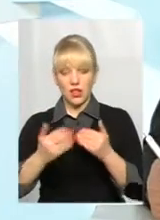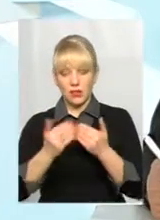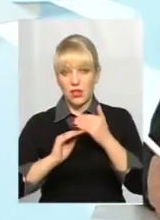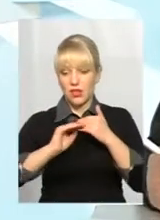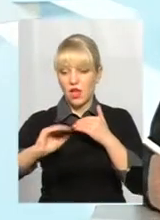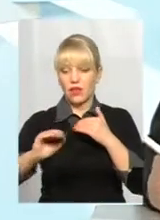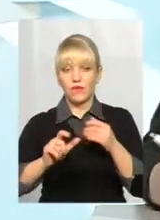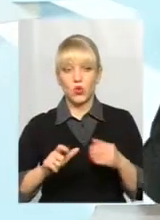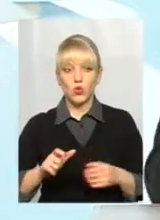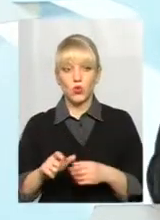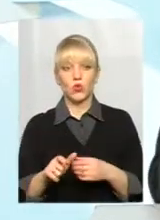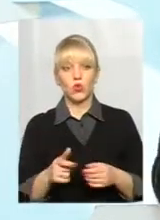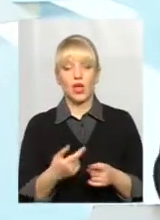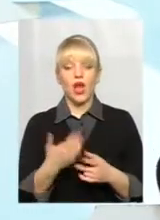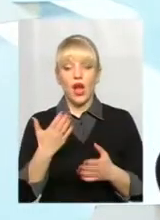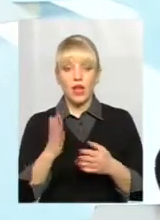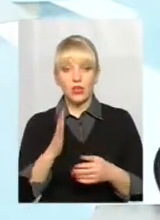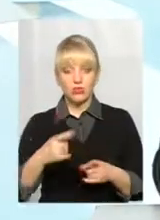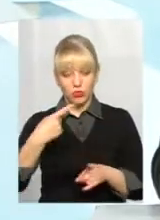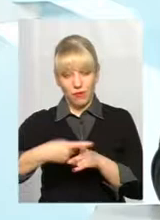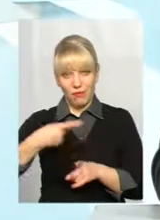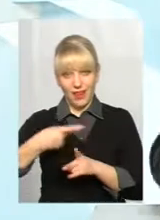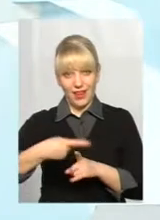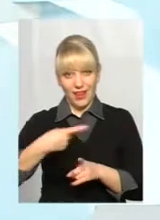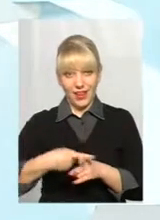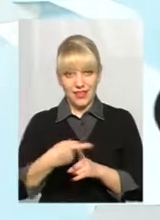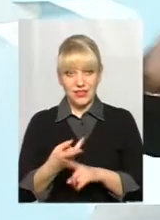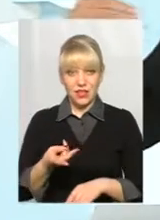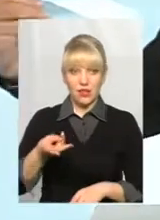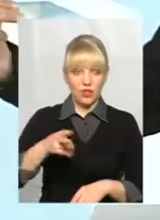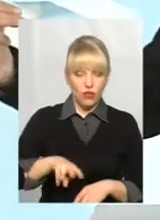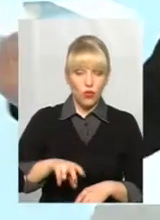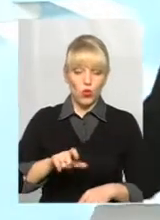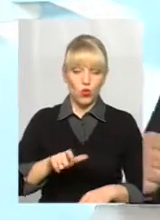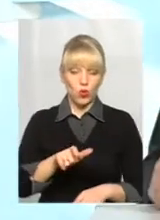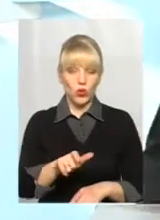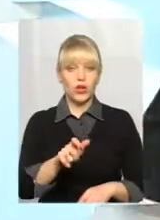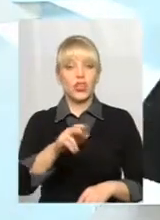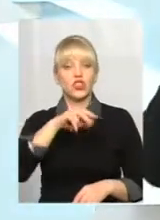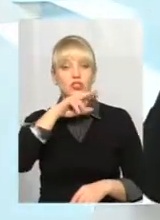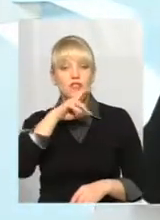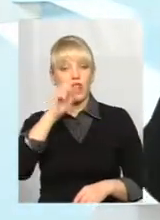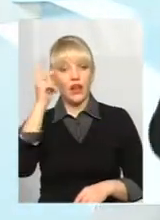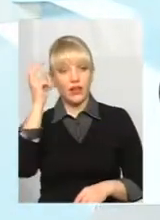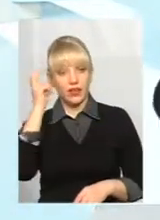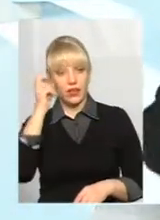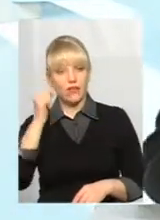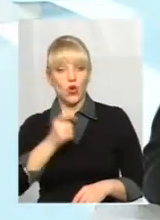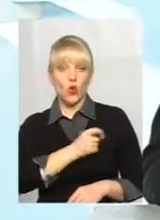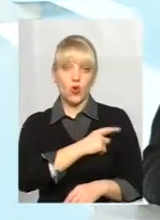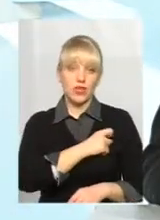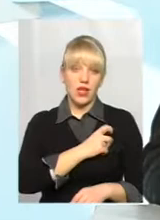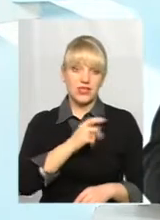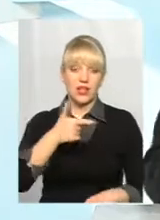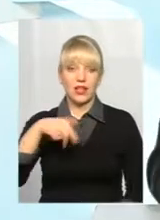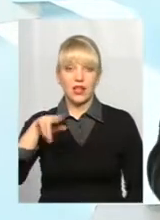перевалка мусить бути. Раз буде перекрестя цих двох доріг з Чернівців на Київ і з Одеси на